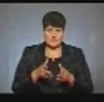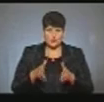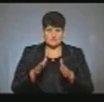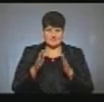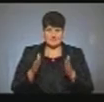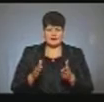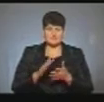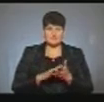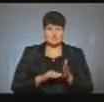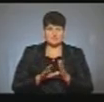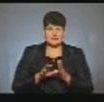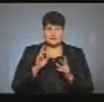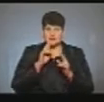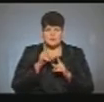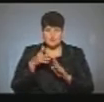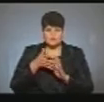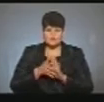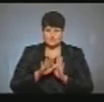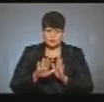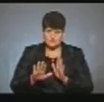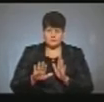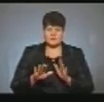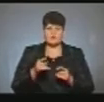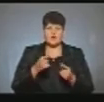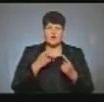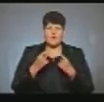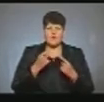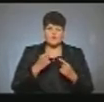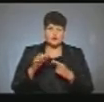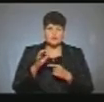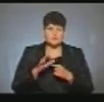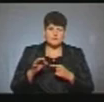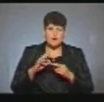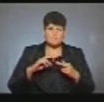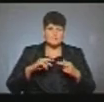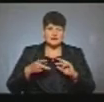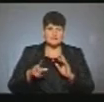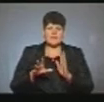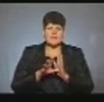Глядачка дещо неправильно зрозуміла. Зокрема, ви говорили про перехід на